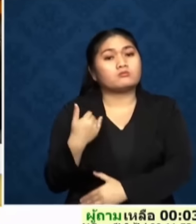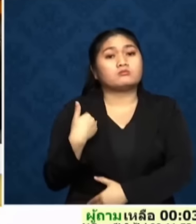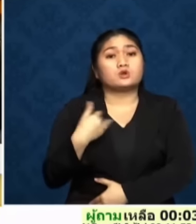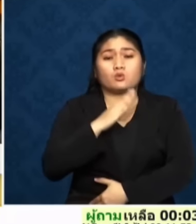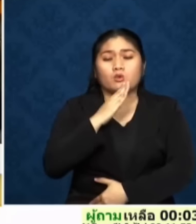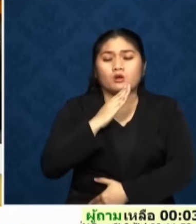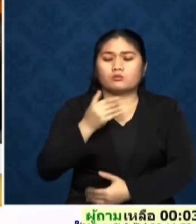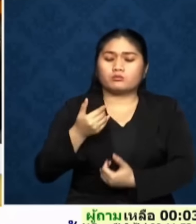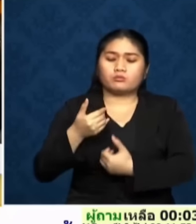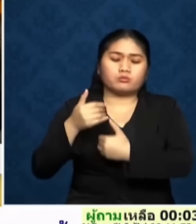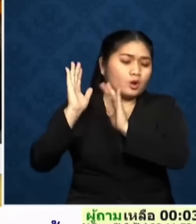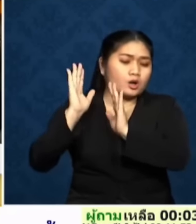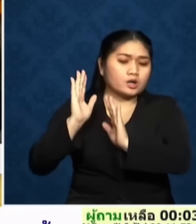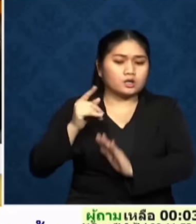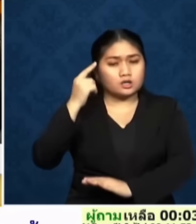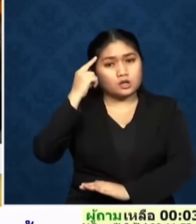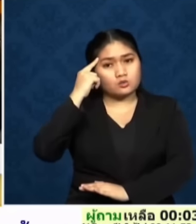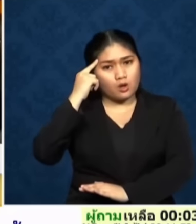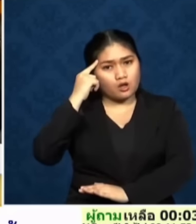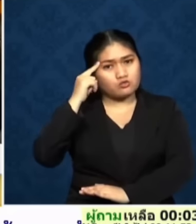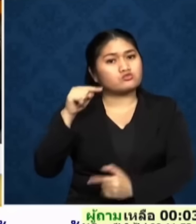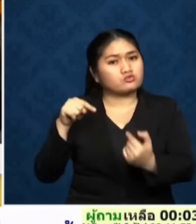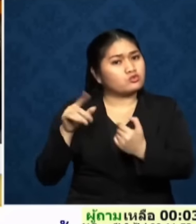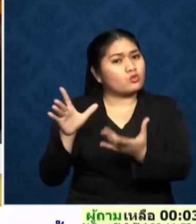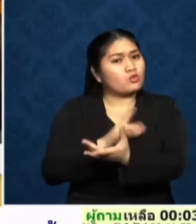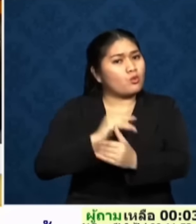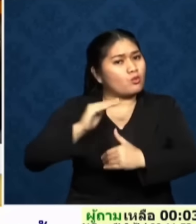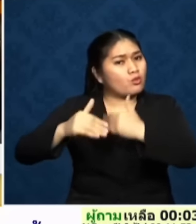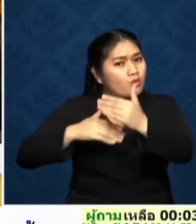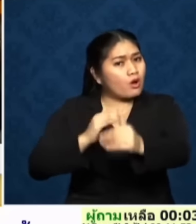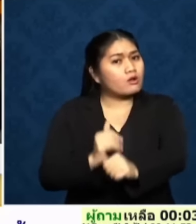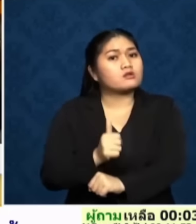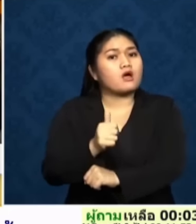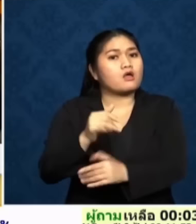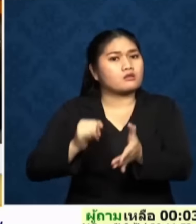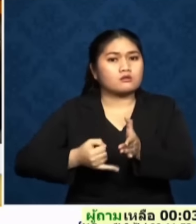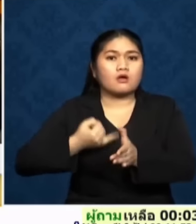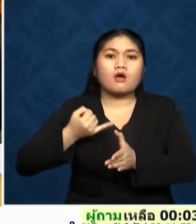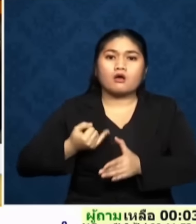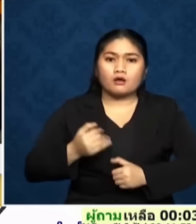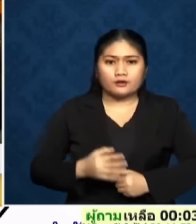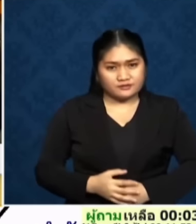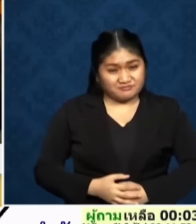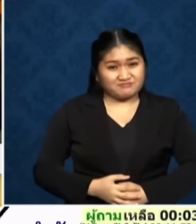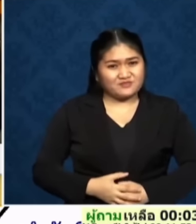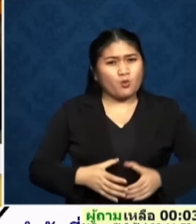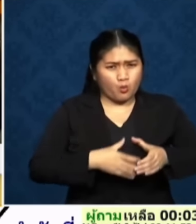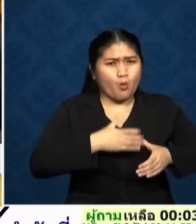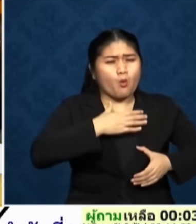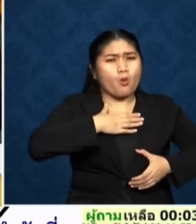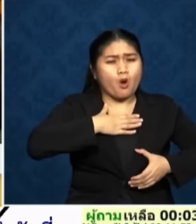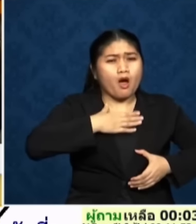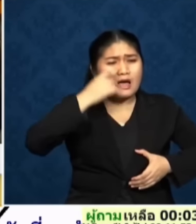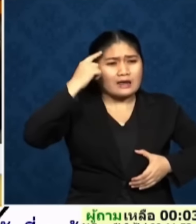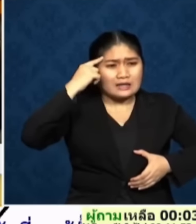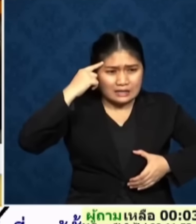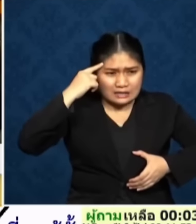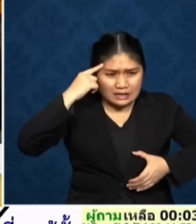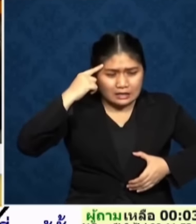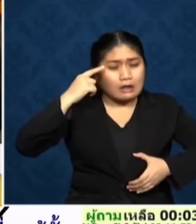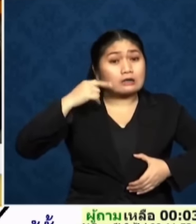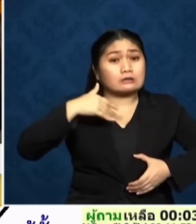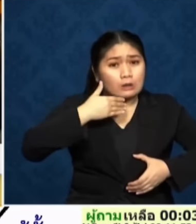ประเด็นนี้ไปเดี๋ยวผมคิดว่าทางออกของสังคมจะไปได้ง่ายขึ้นพรรคเพื่อไทยคิดอย่างนี้มาตลอดแล้วพรรคเพื่อไทยก็ได้แถลง